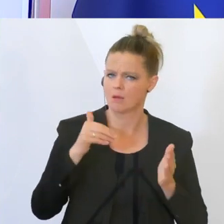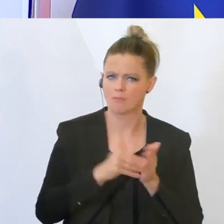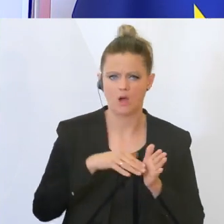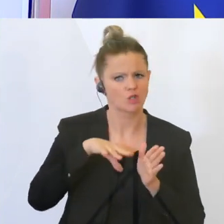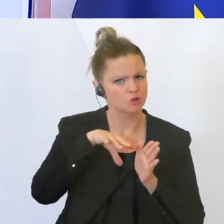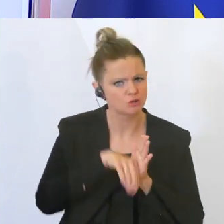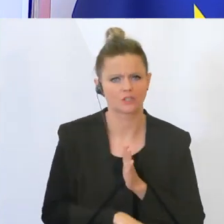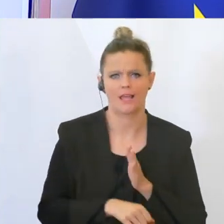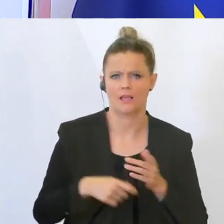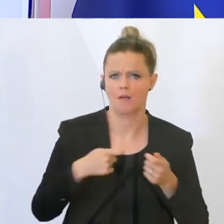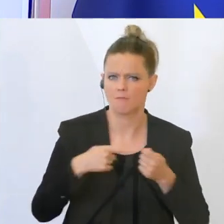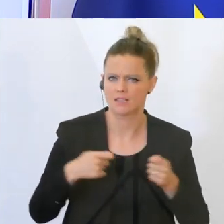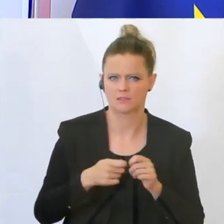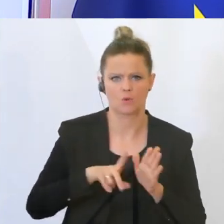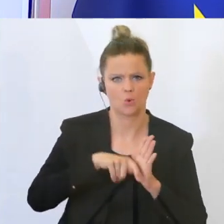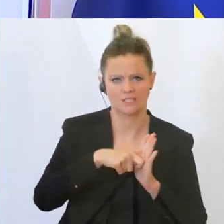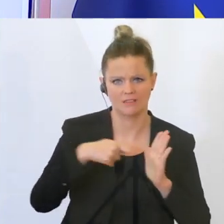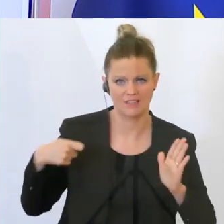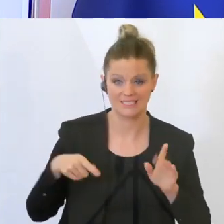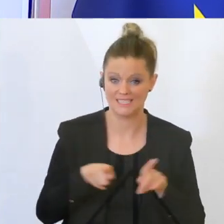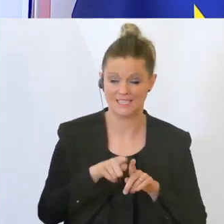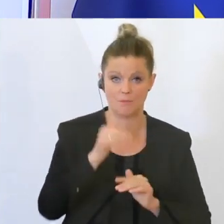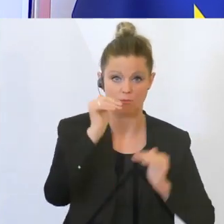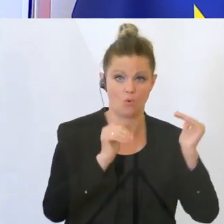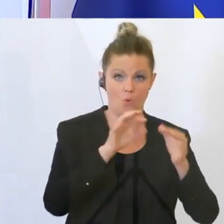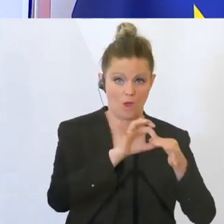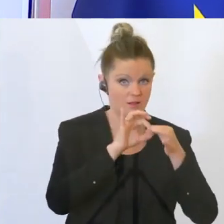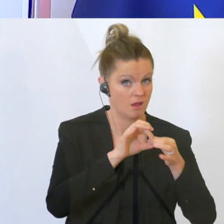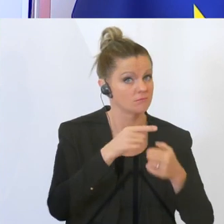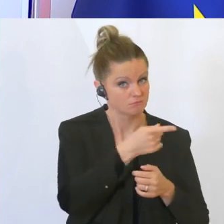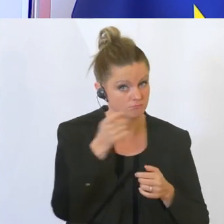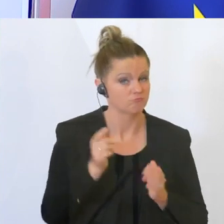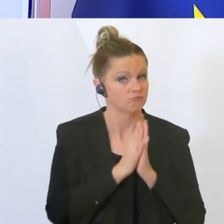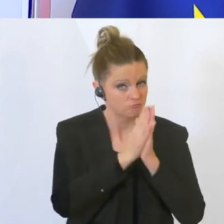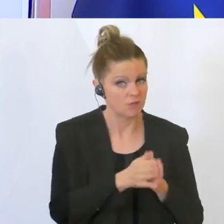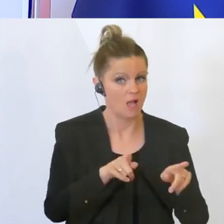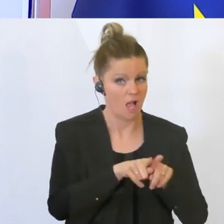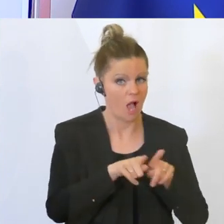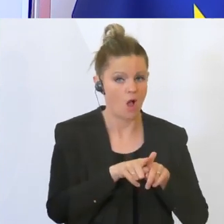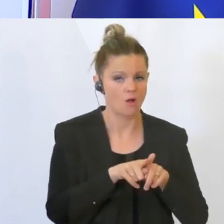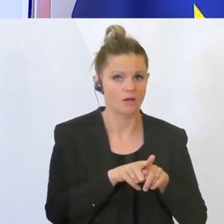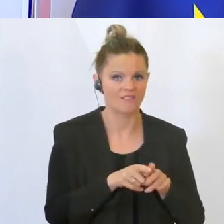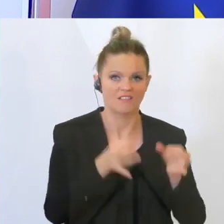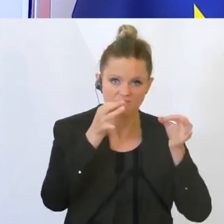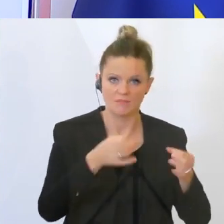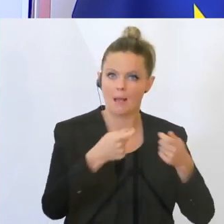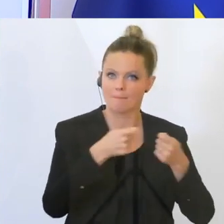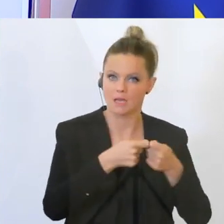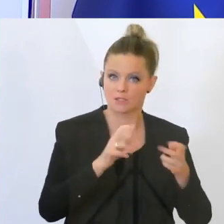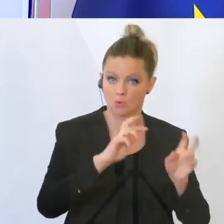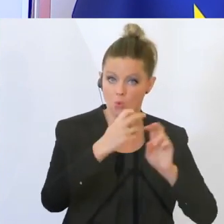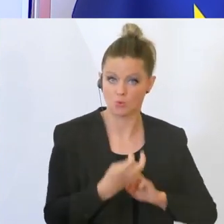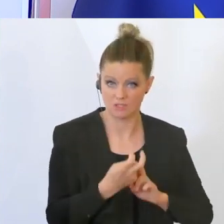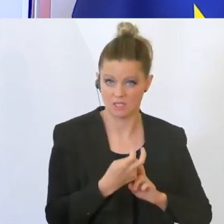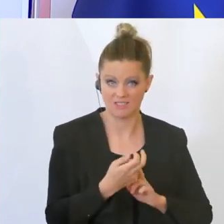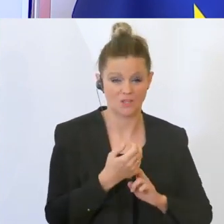Maßnahmen geben. Dasselbe gilt für die zuständigen Behörden. Die sind aufgefordert, natürlich hier die entsprechenden Maßnahmen zu treffen und das